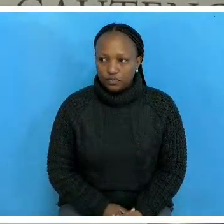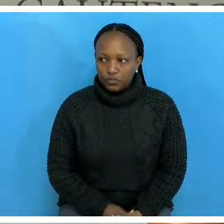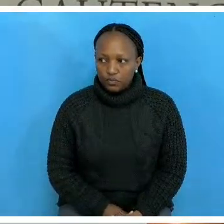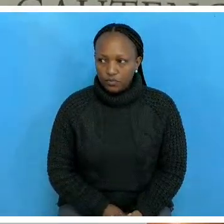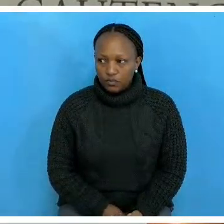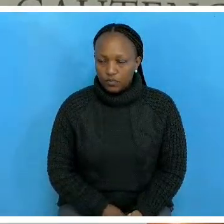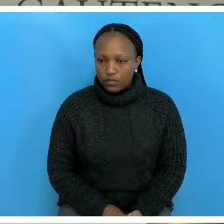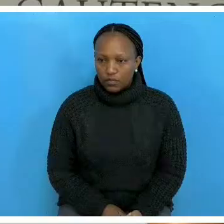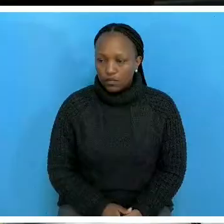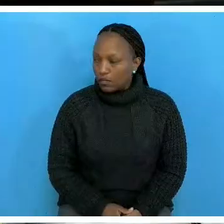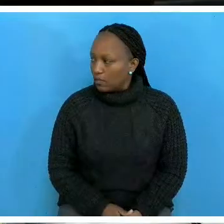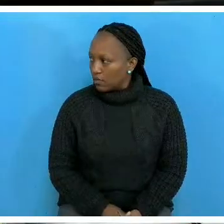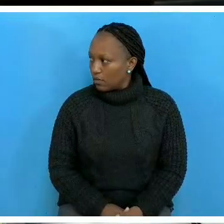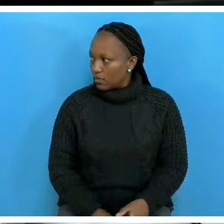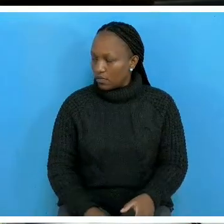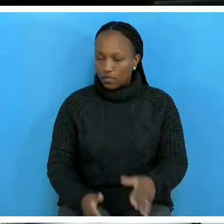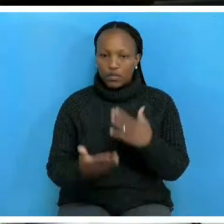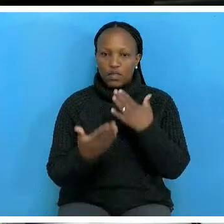Thank you very much, DDG.